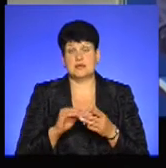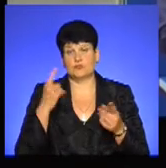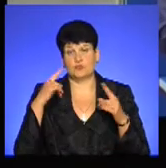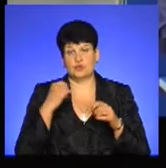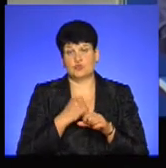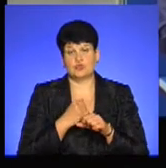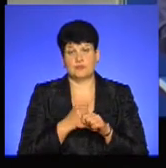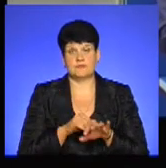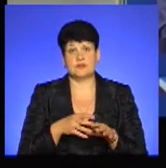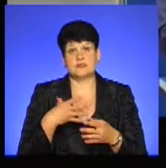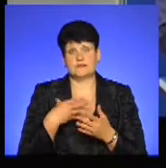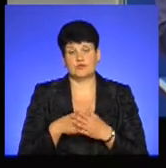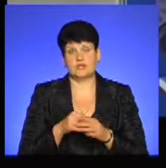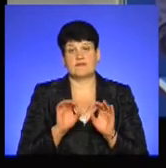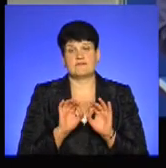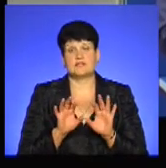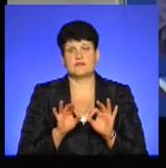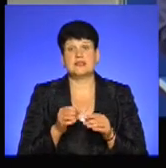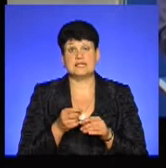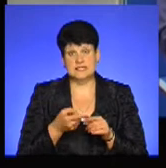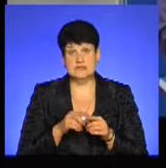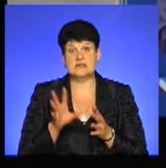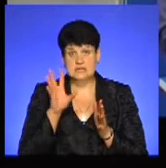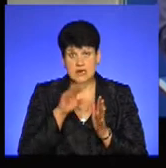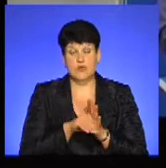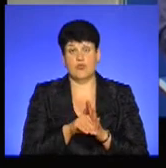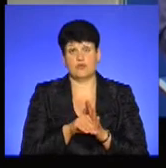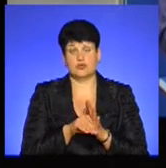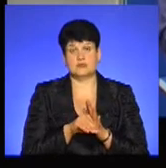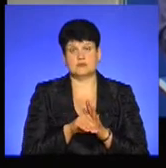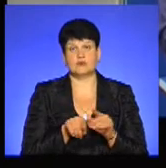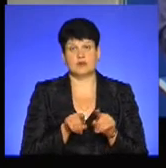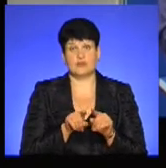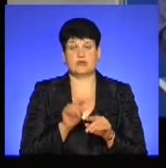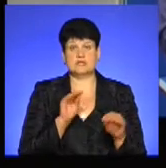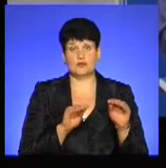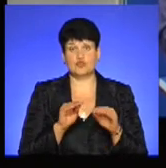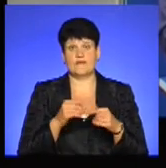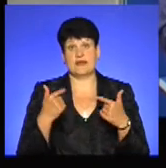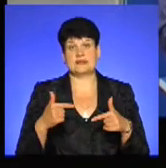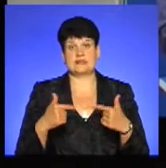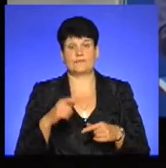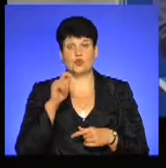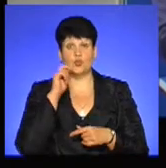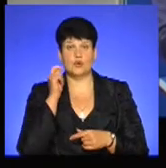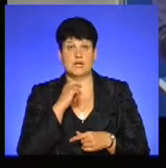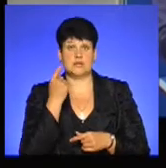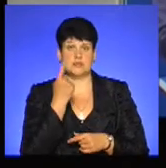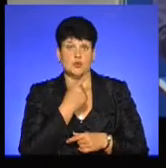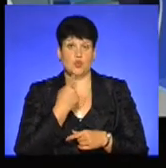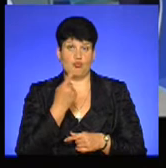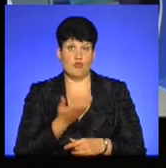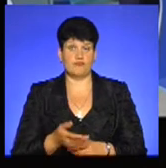власне висловлювання, хоча це зараховується також як складова до екзамену з української мови.